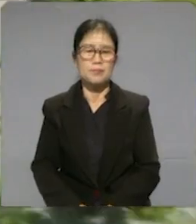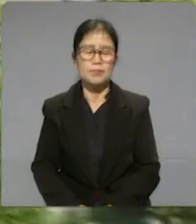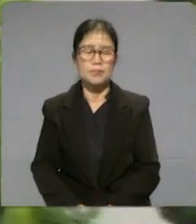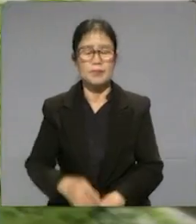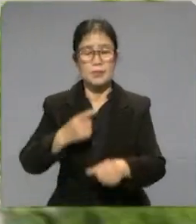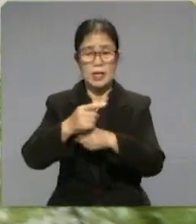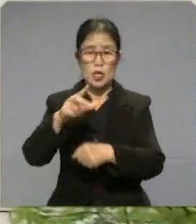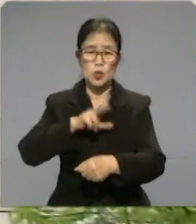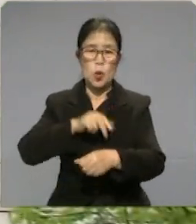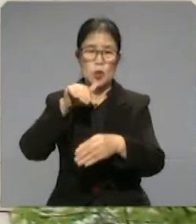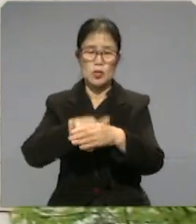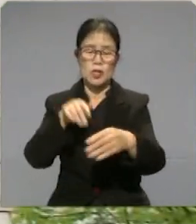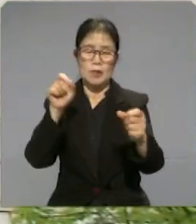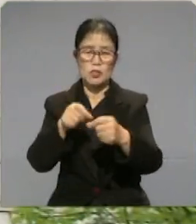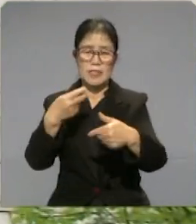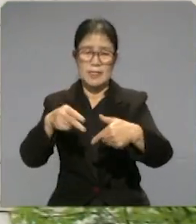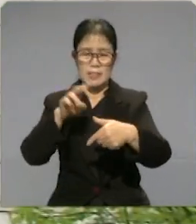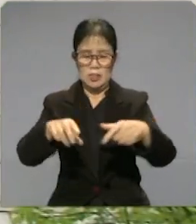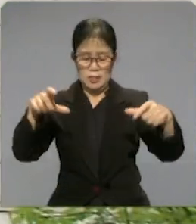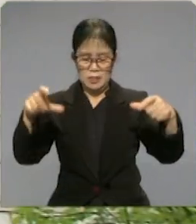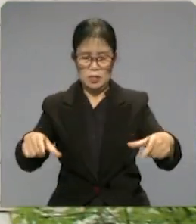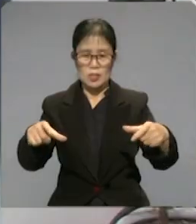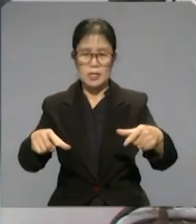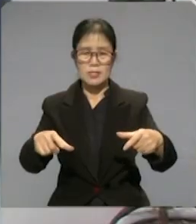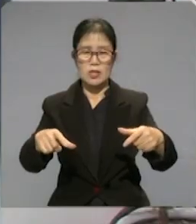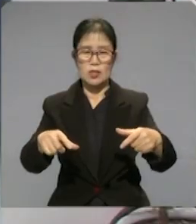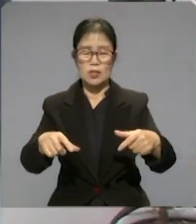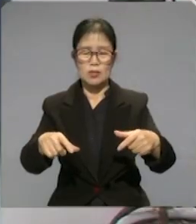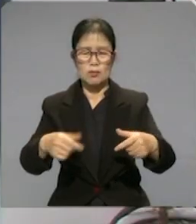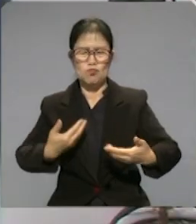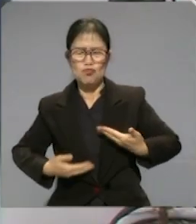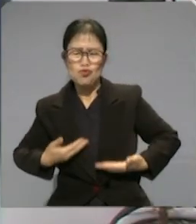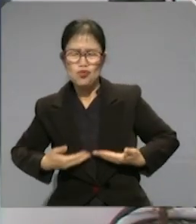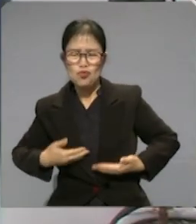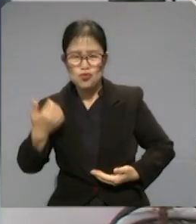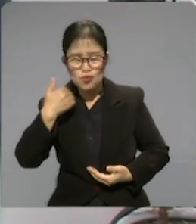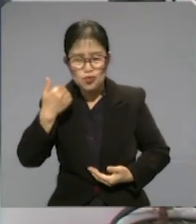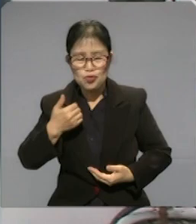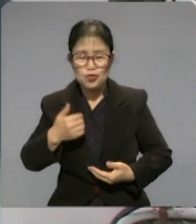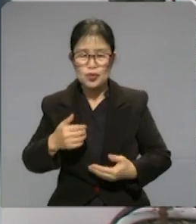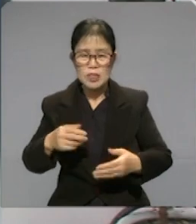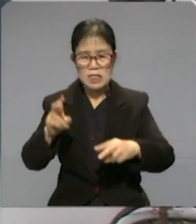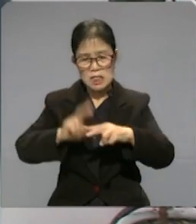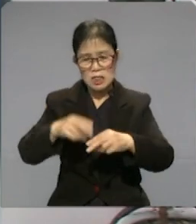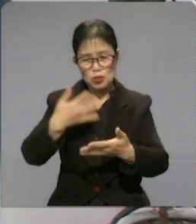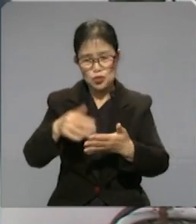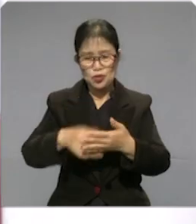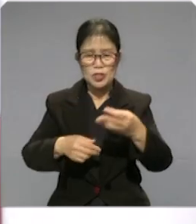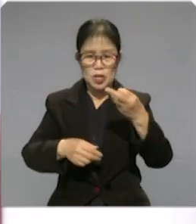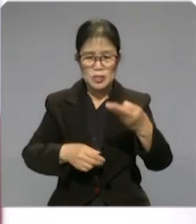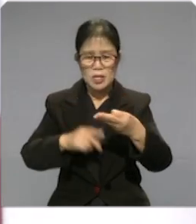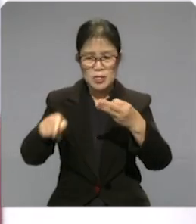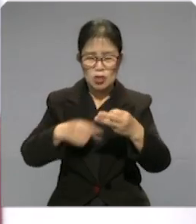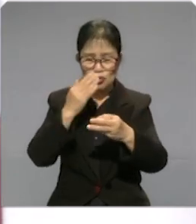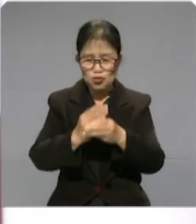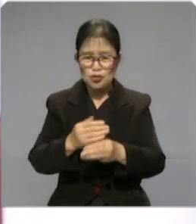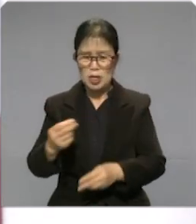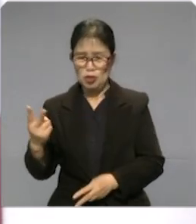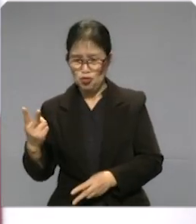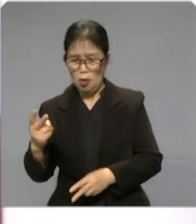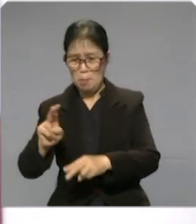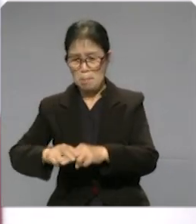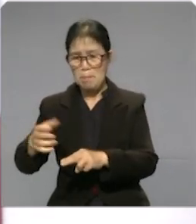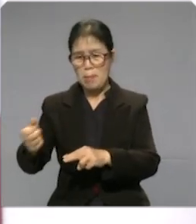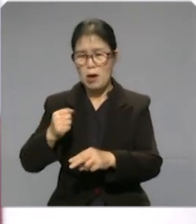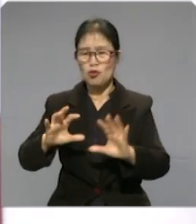내년 총선을 앞두고 인천 지역에서 상대적으로 분주한 정당은 의석수 13석 가운데 2석에 불과한